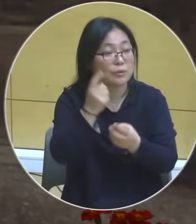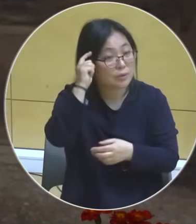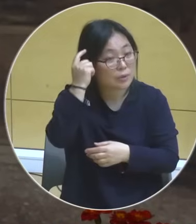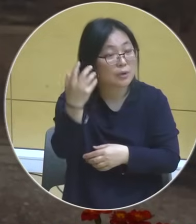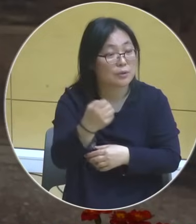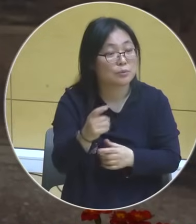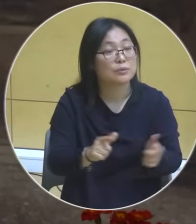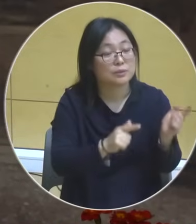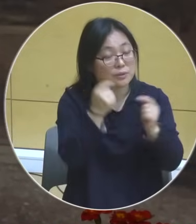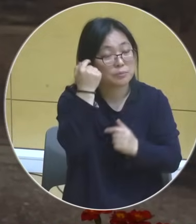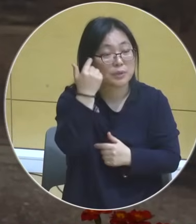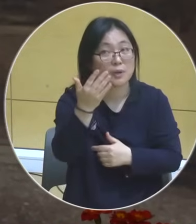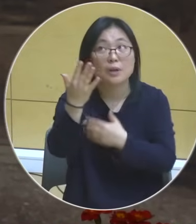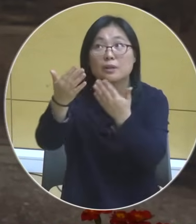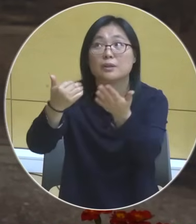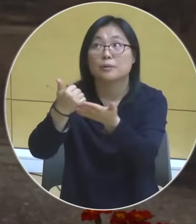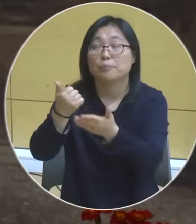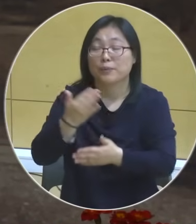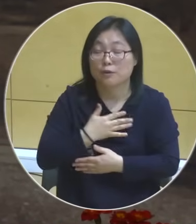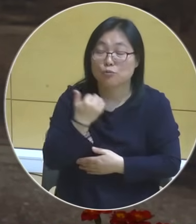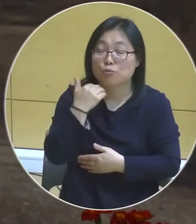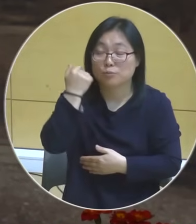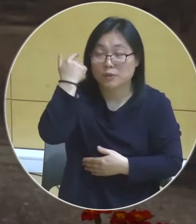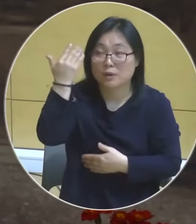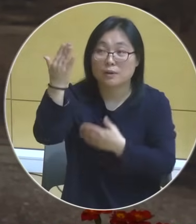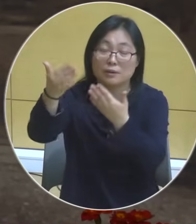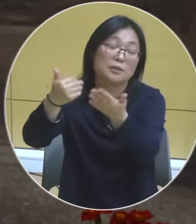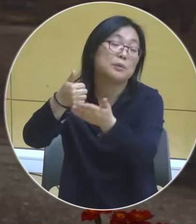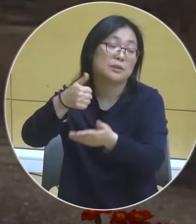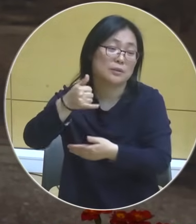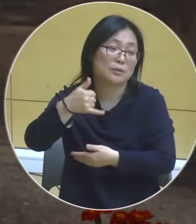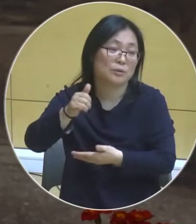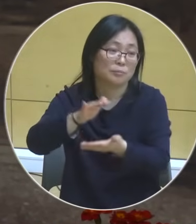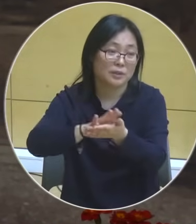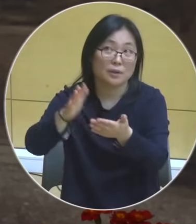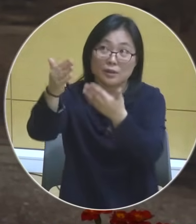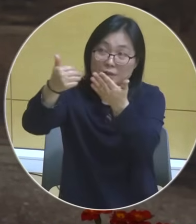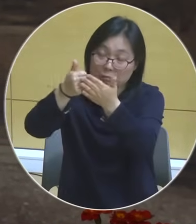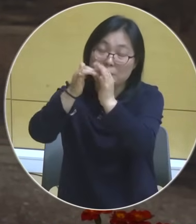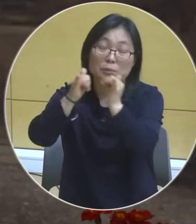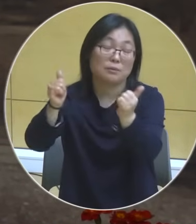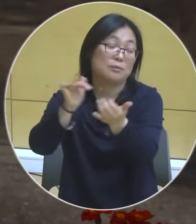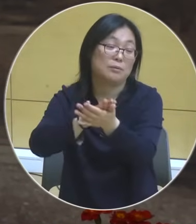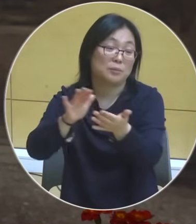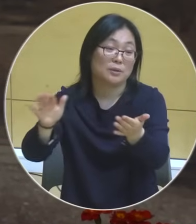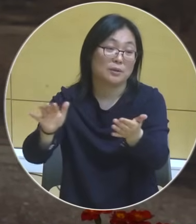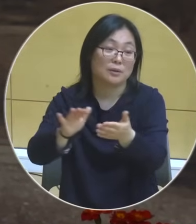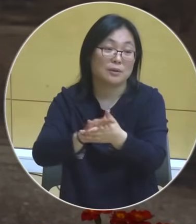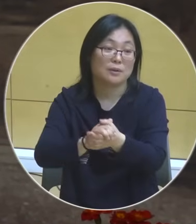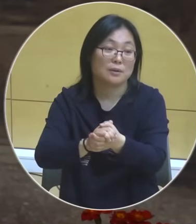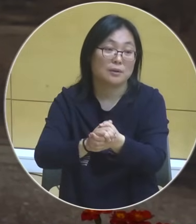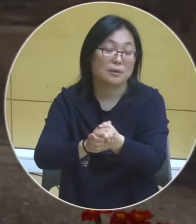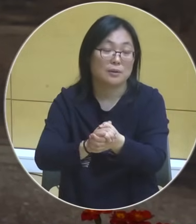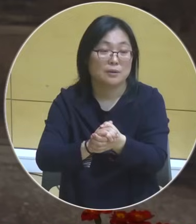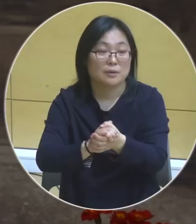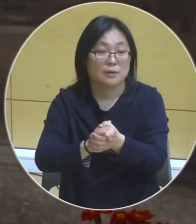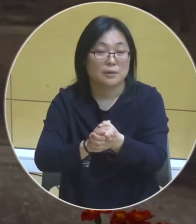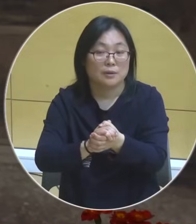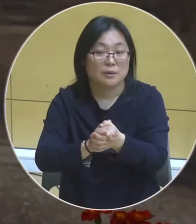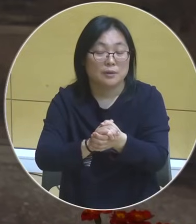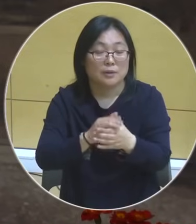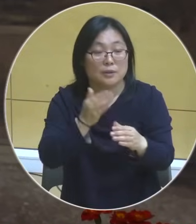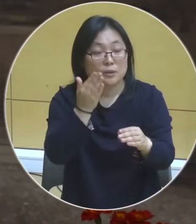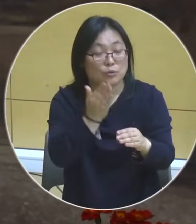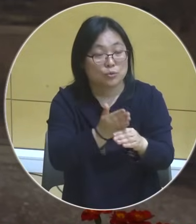생각하시겠습니까? 하나님, 나는 누구입니까? 하나님의 자녀 아닙니까? 하나님의 백성 아닙니까? 이 일 앞에 무릎 꿇지 않고 바로